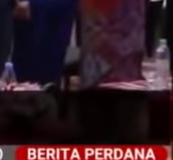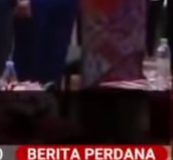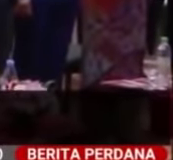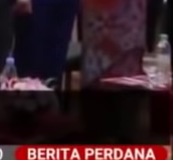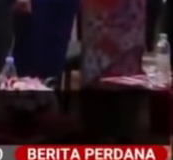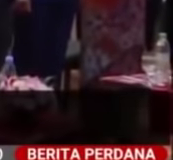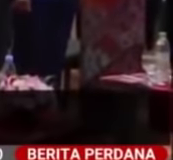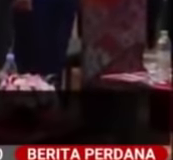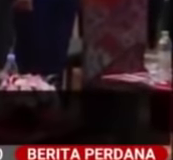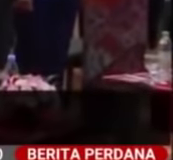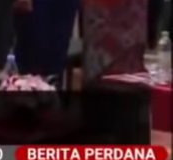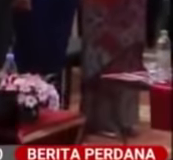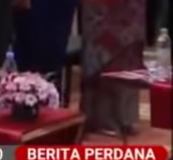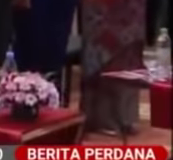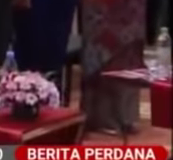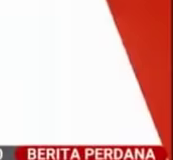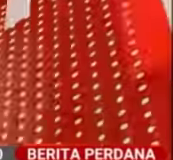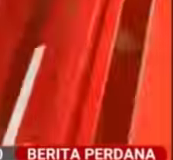berkesan.